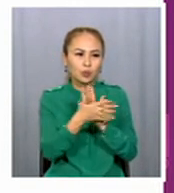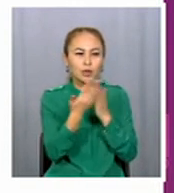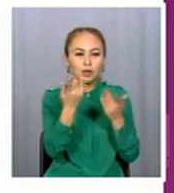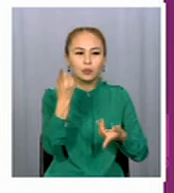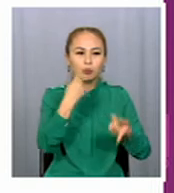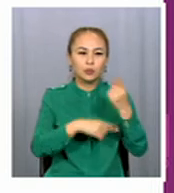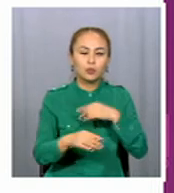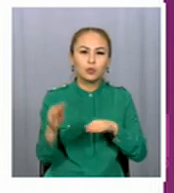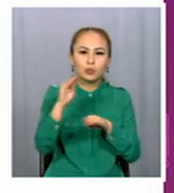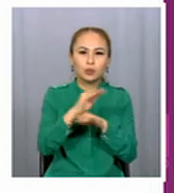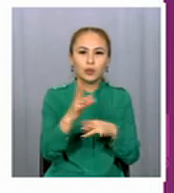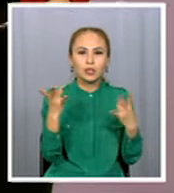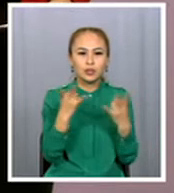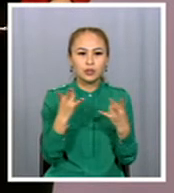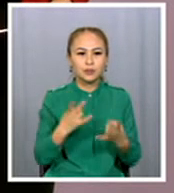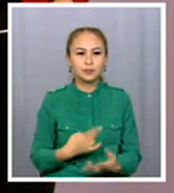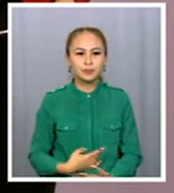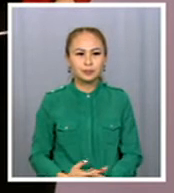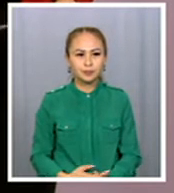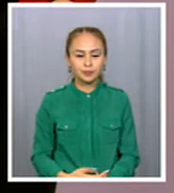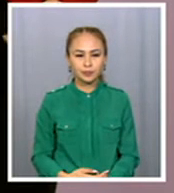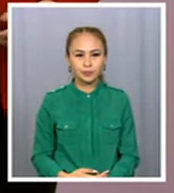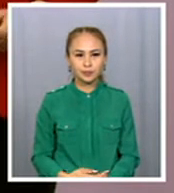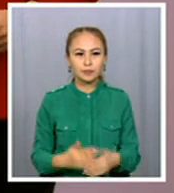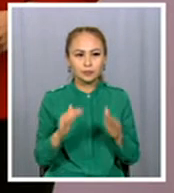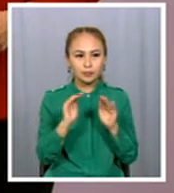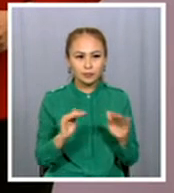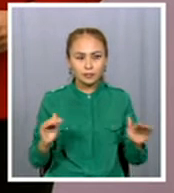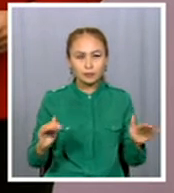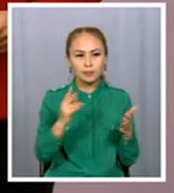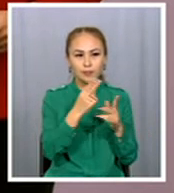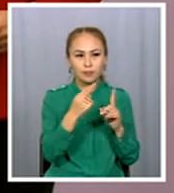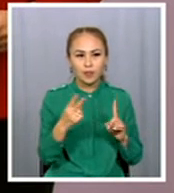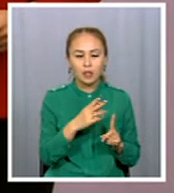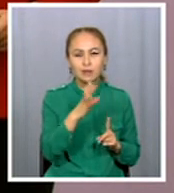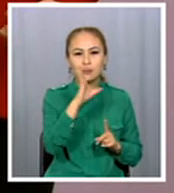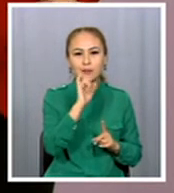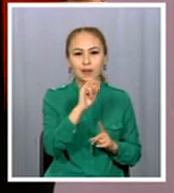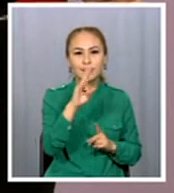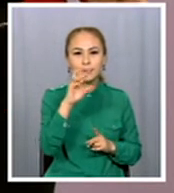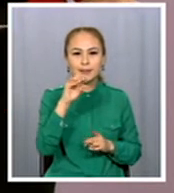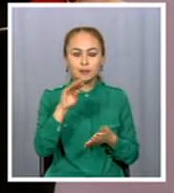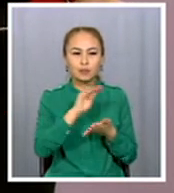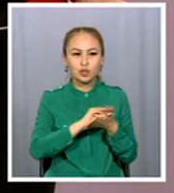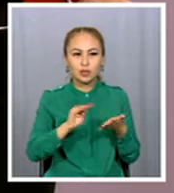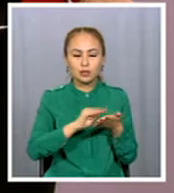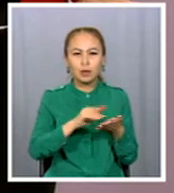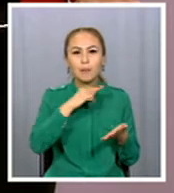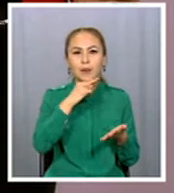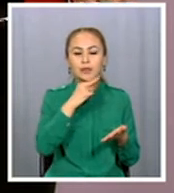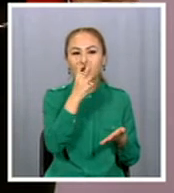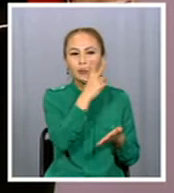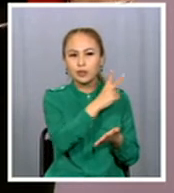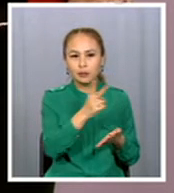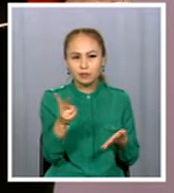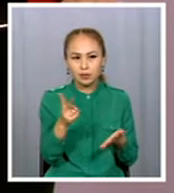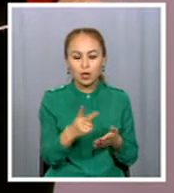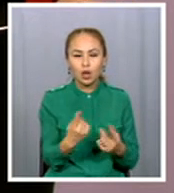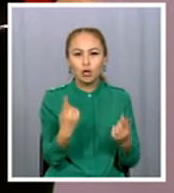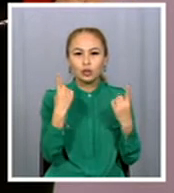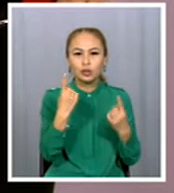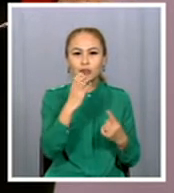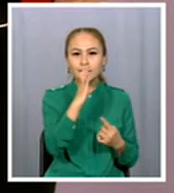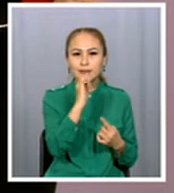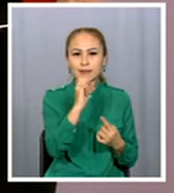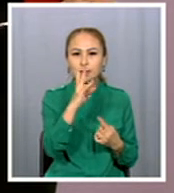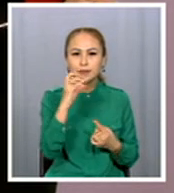қайта толтырып отыру қажет. Балалар, мәтіндегі сан есімдердің жазылуына назар аударыңдар. Күрделі сан